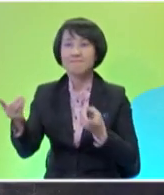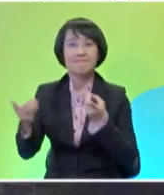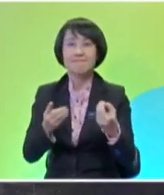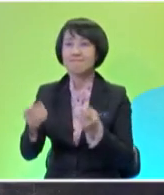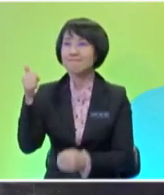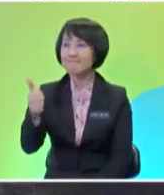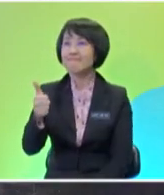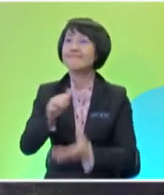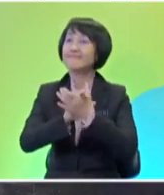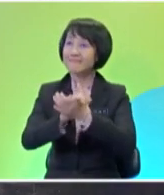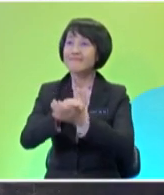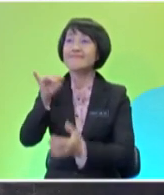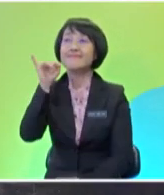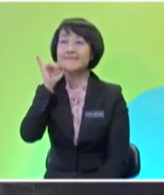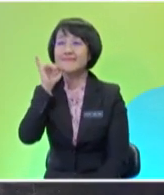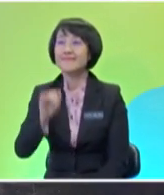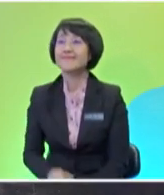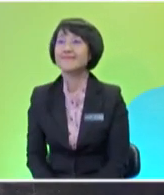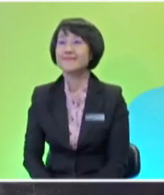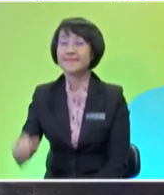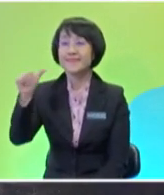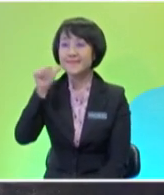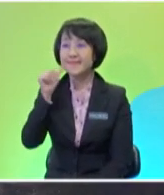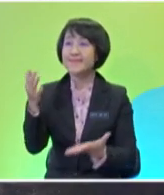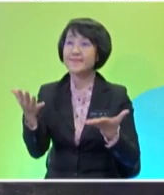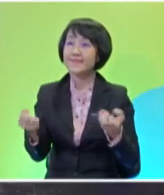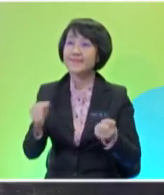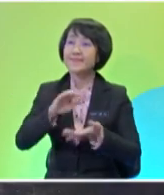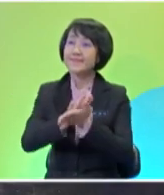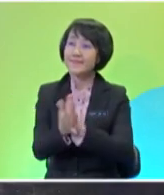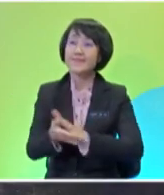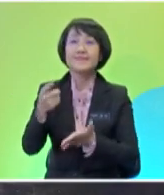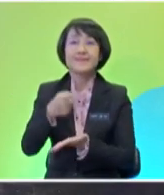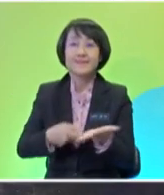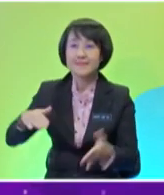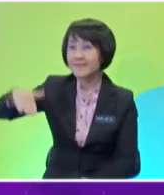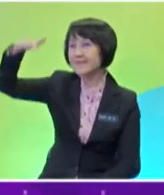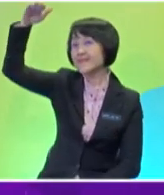tanya Iman seterusnya Atika Atika nak jadi apa enggaknya